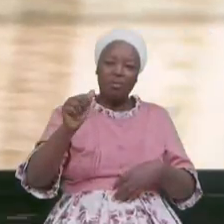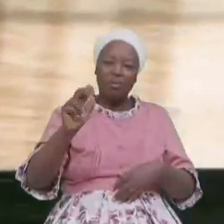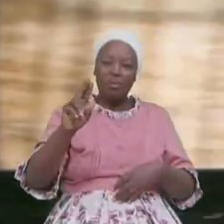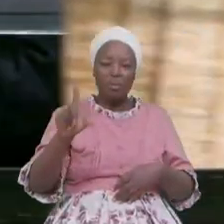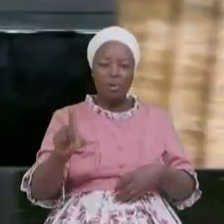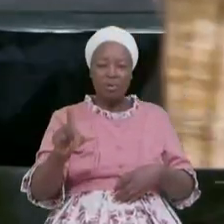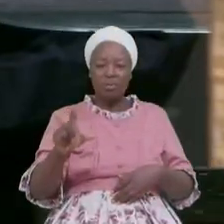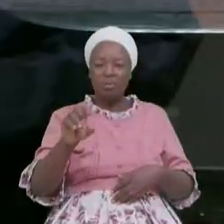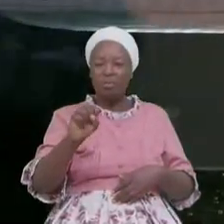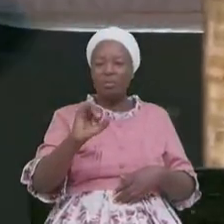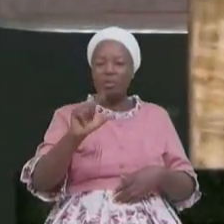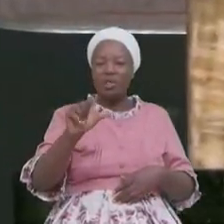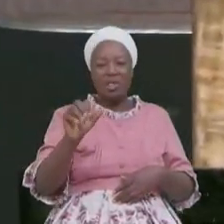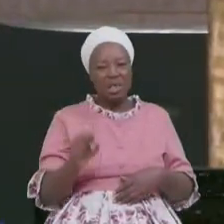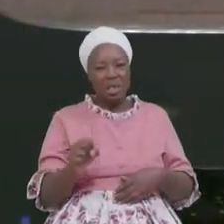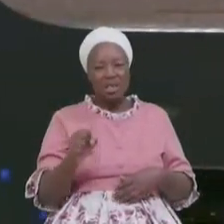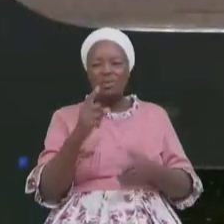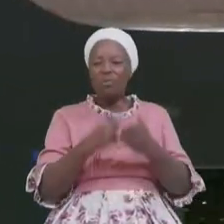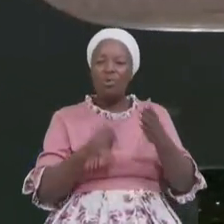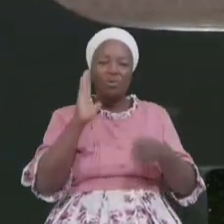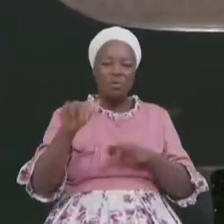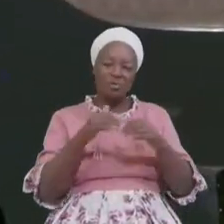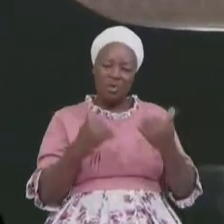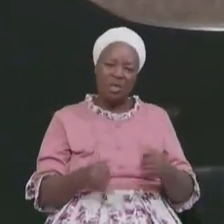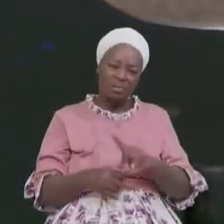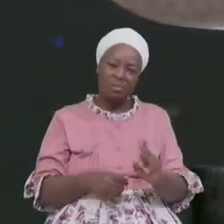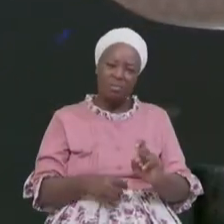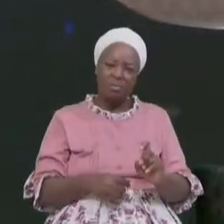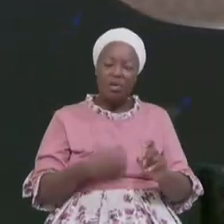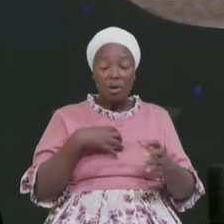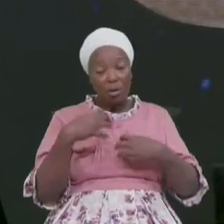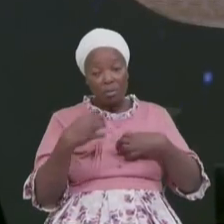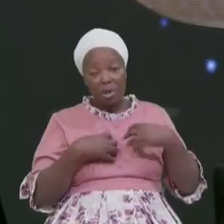Silas, qu'est-ce que vous allez faire? Vous plaindre? Non.